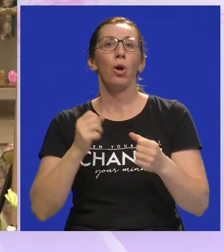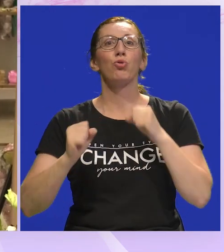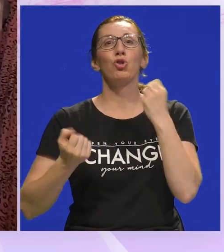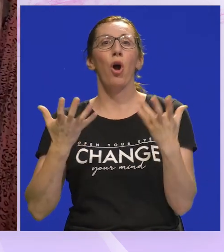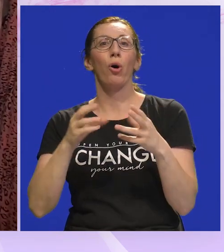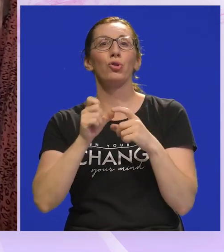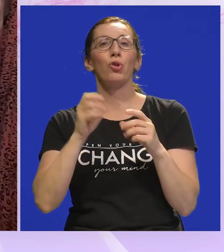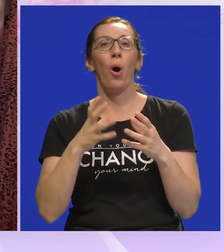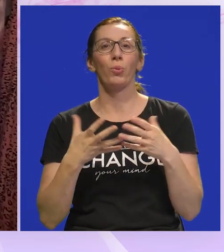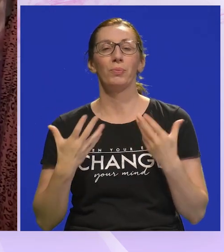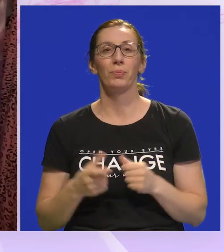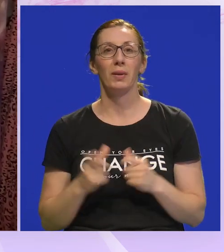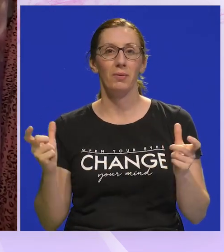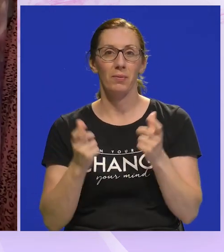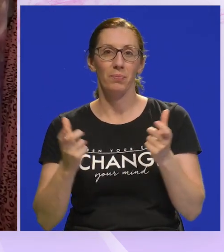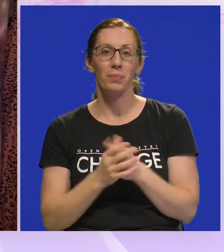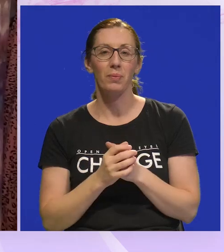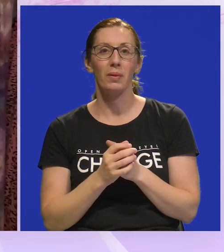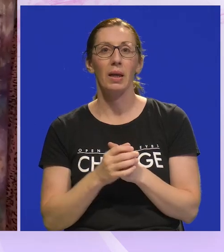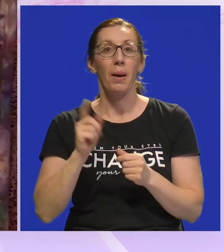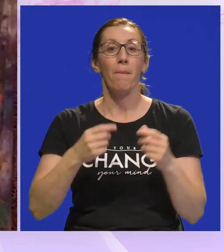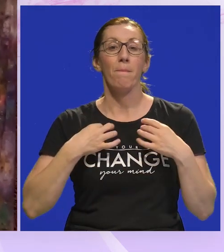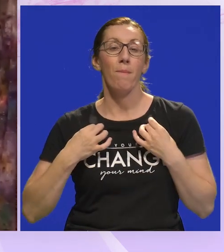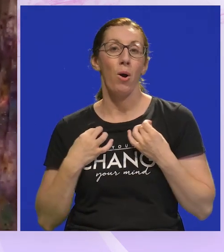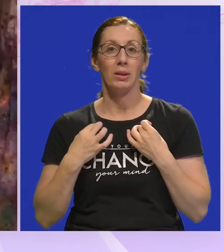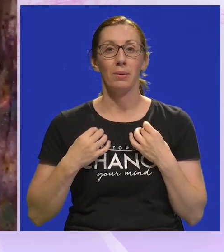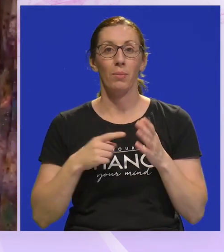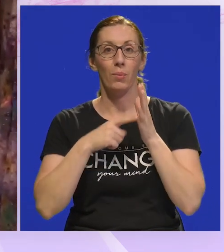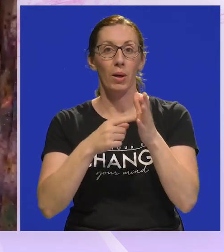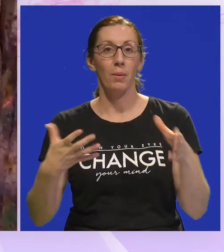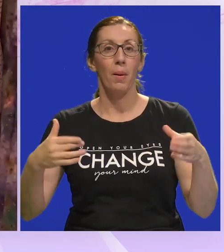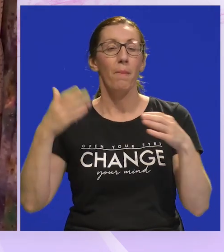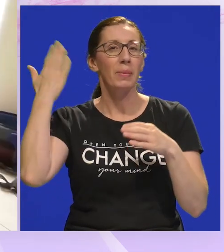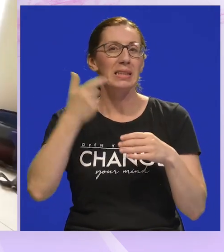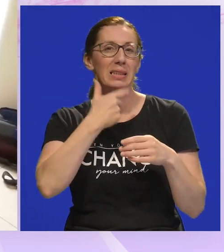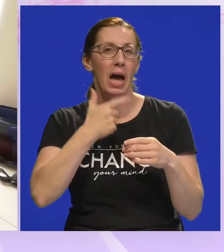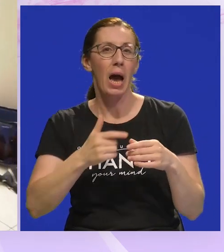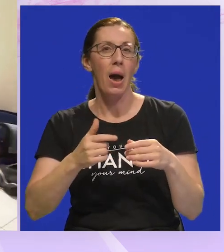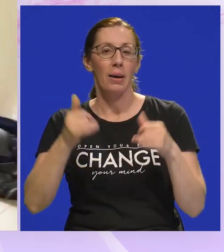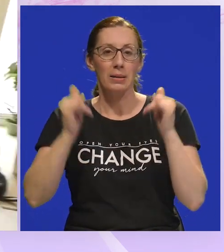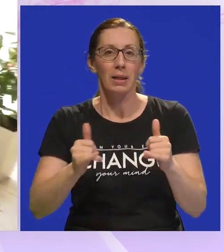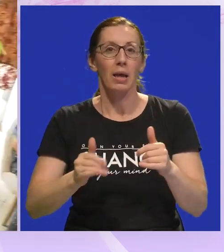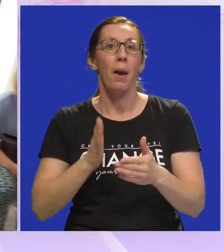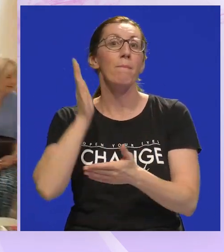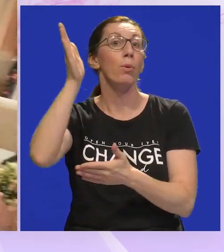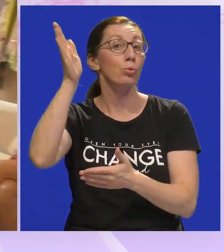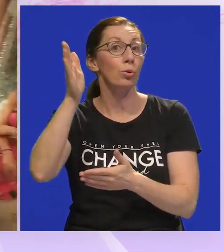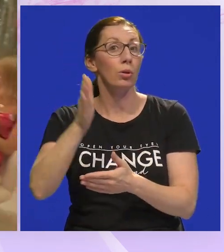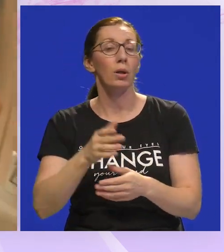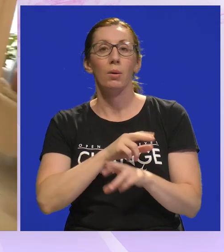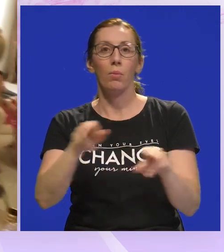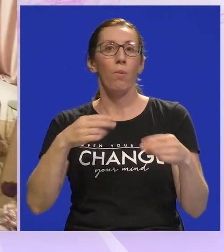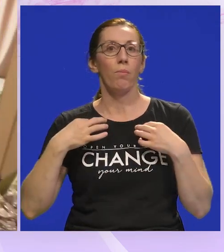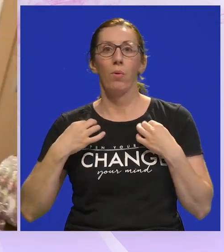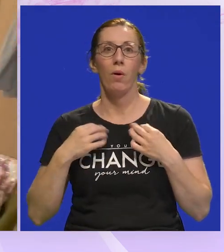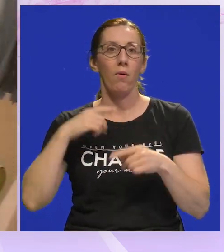neki show. Stehlik ističe kako je u novoj reviji kroz modni izričaj spojila prošlost, sadašnjost i budućnost. Tako da će